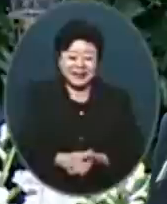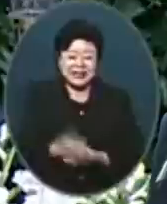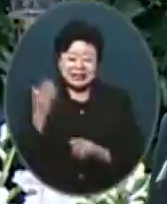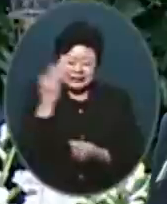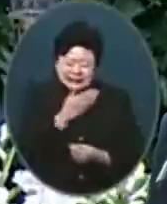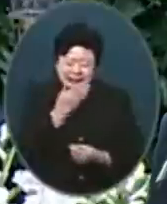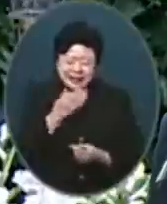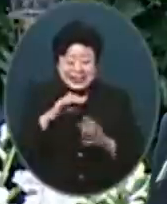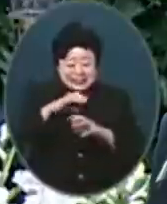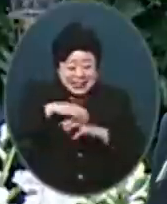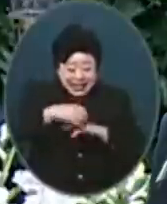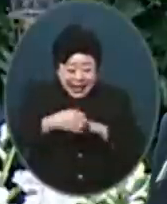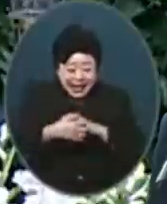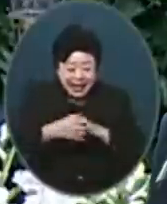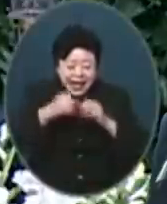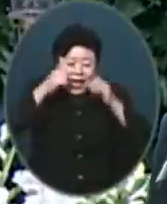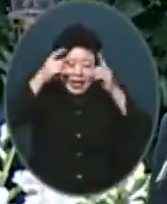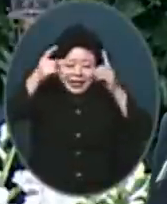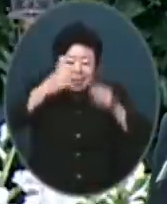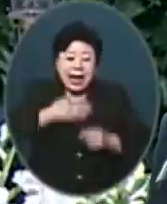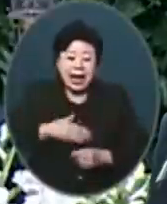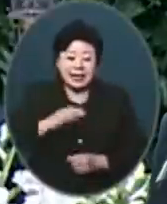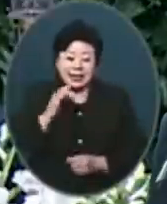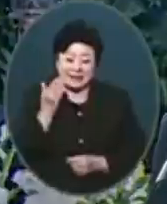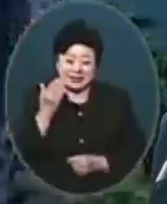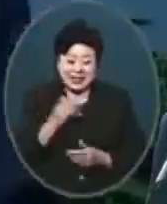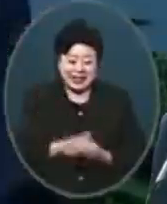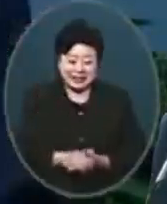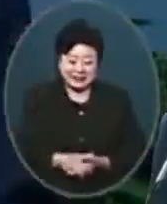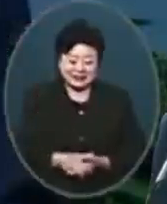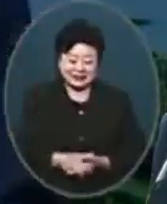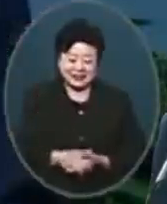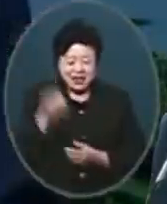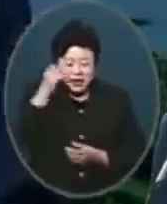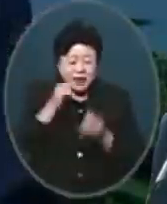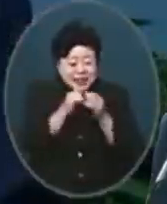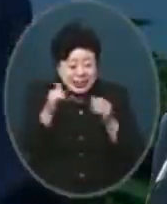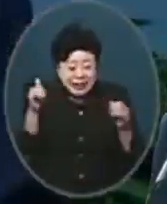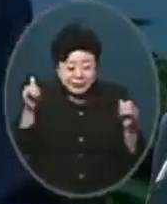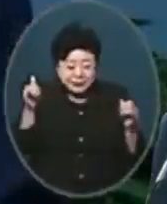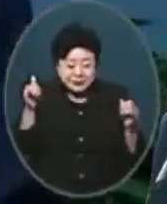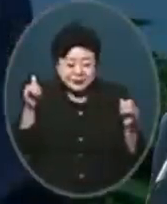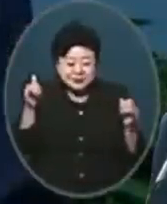신령한 세계를 깨달아 알게 되는 것입니다. 영의 사람은